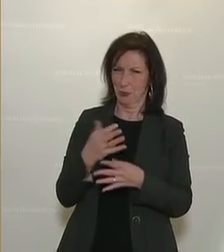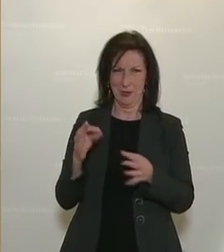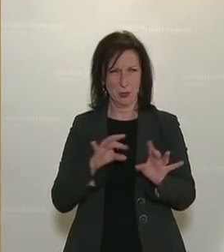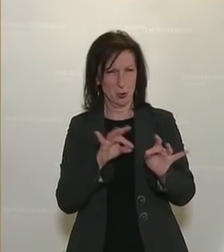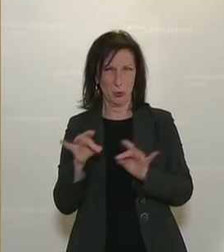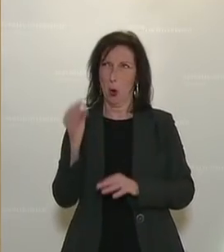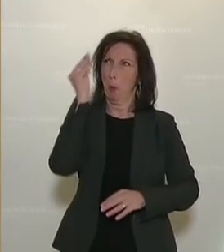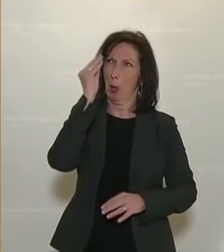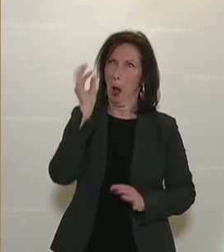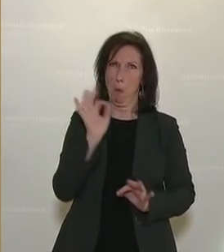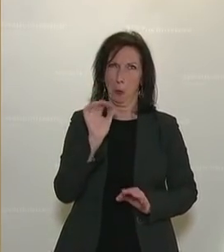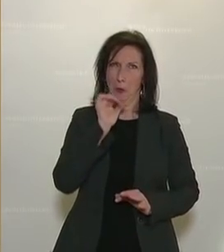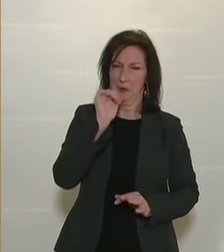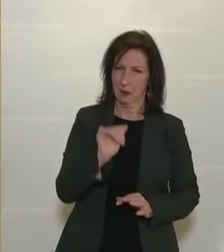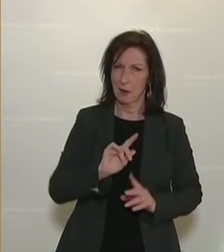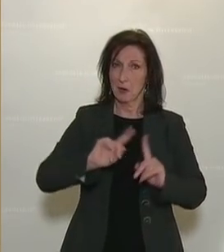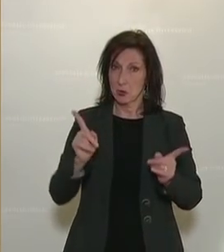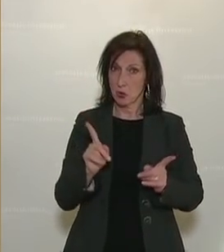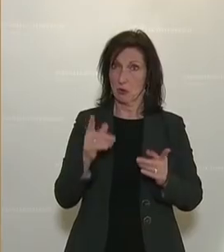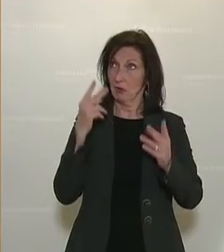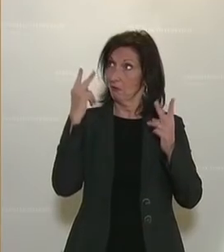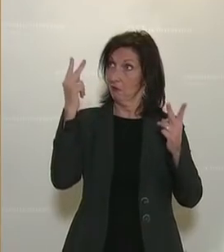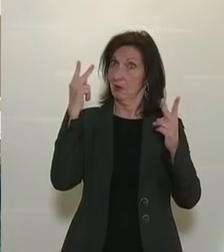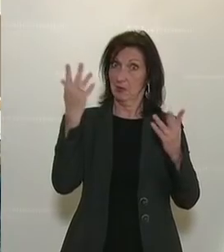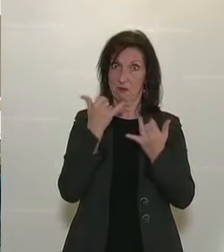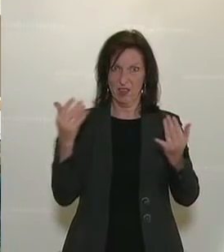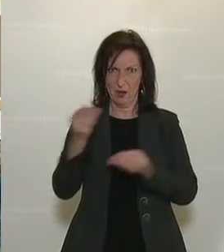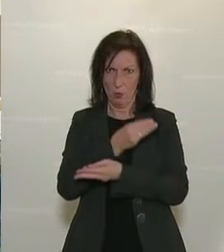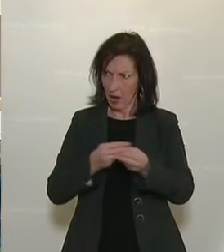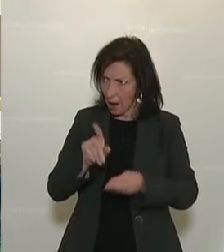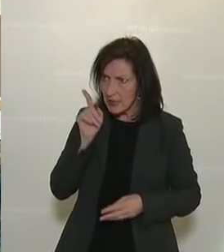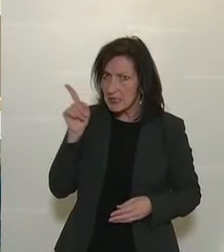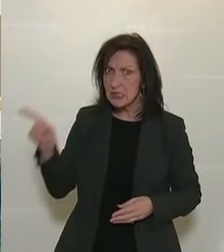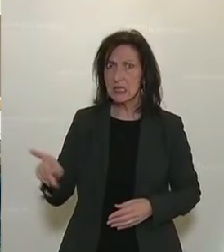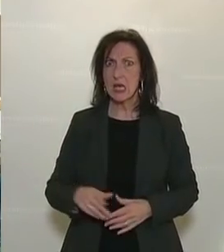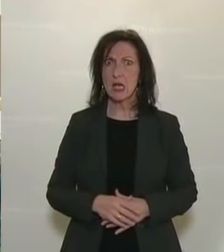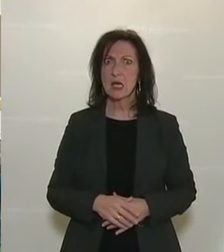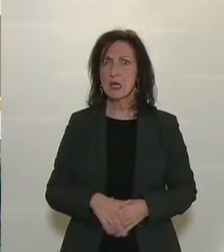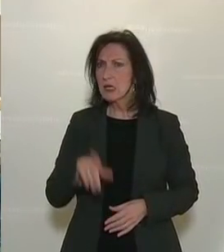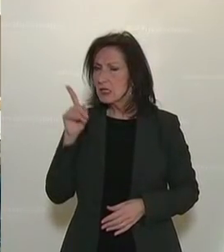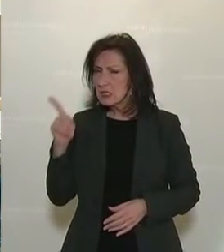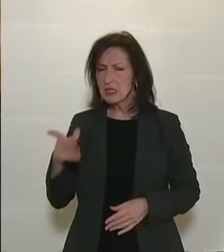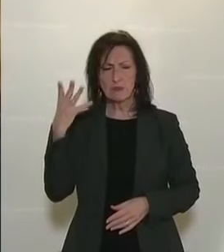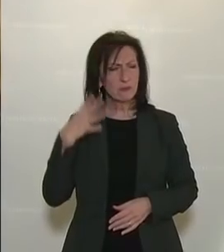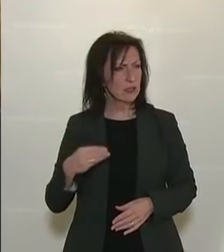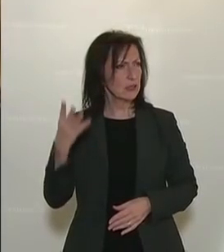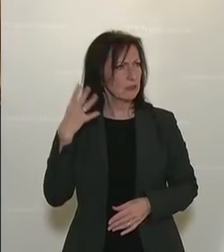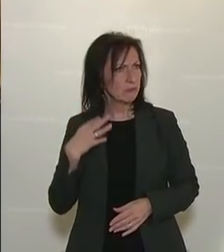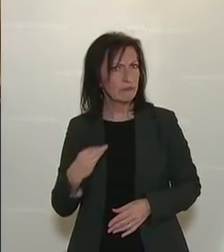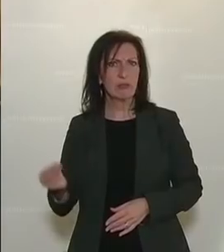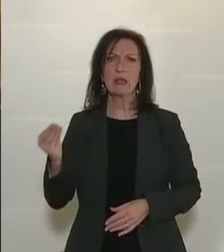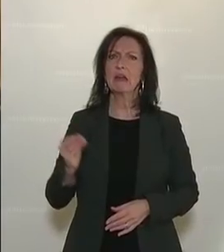Die Frage ist vielmehr, wie gehen wir damit um? Aber Sie sind es, genau Sie sind es, die hier immer wieder